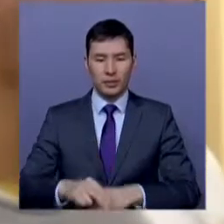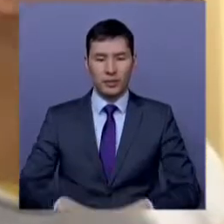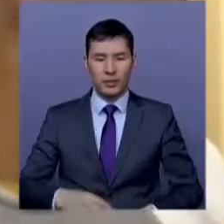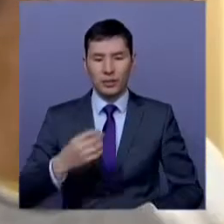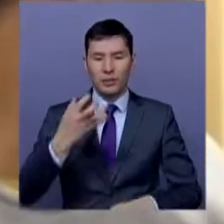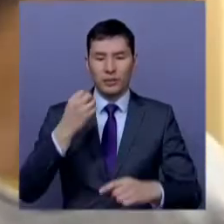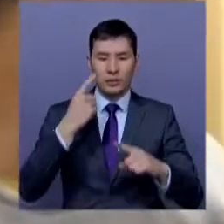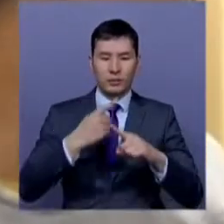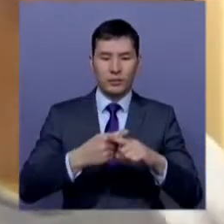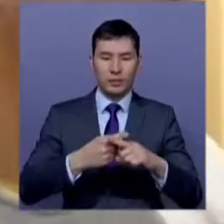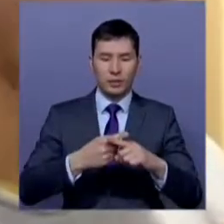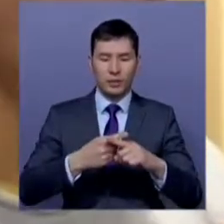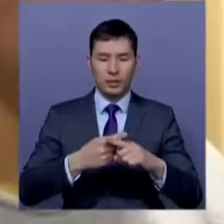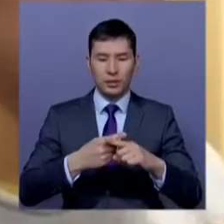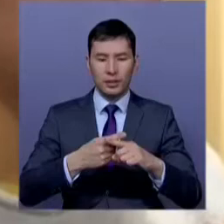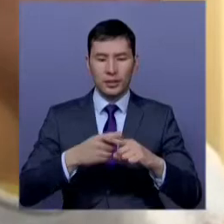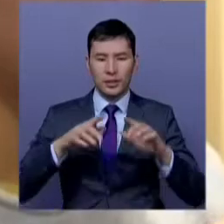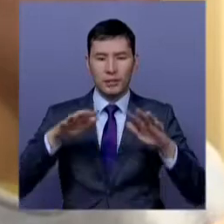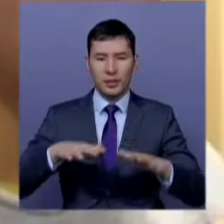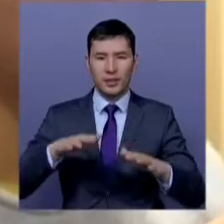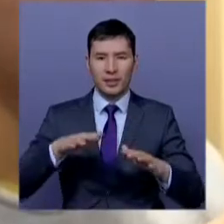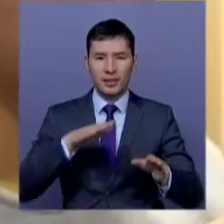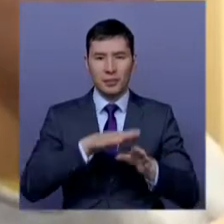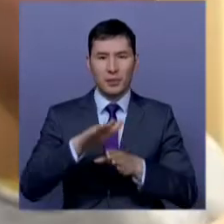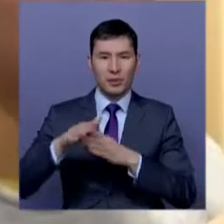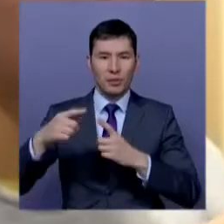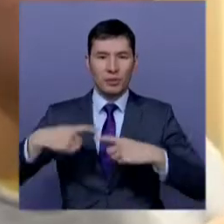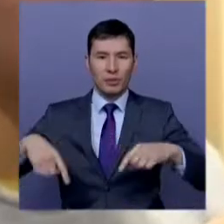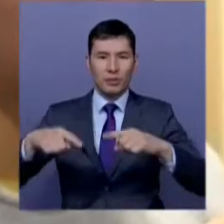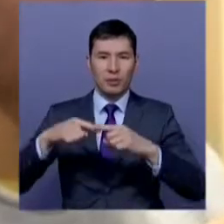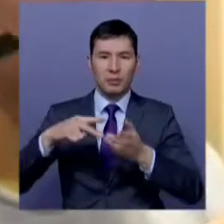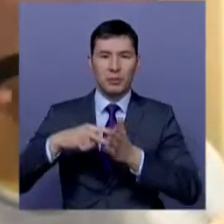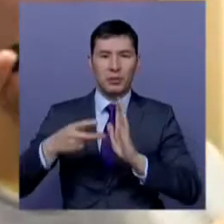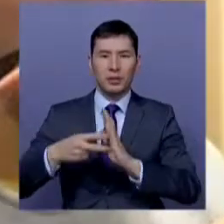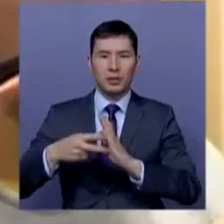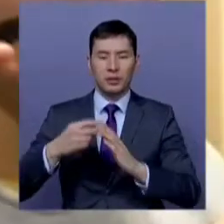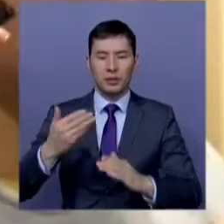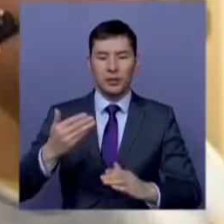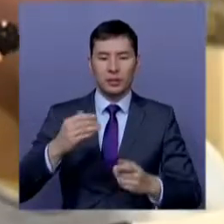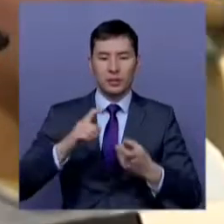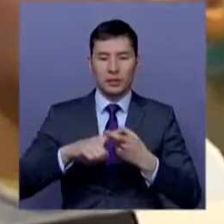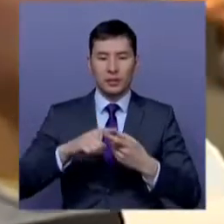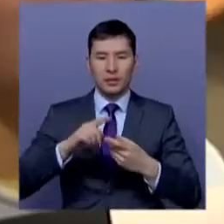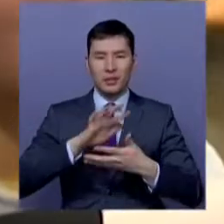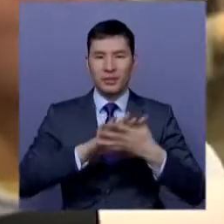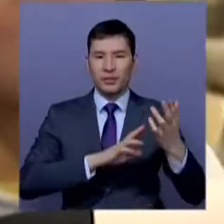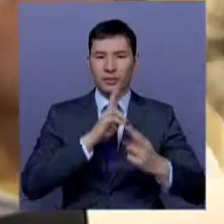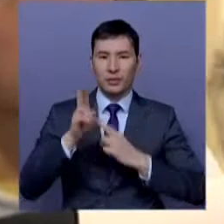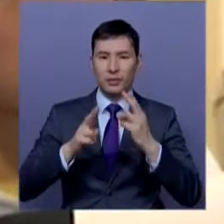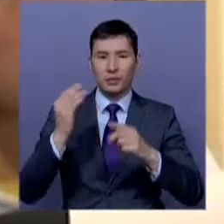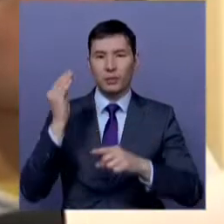сонымен қатар жергілікті атқару органдардың жоспарлары бойынша, заявкалар бойынша